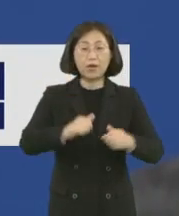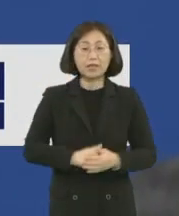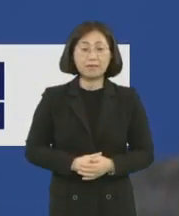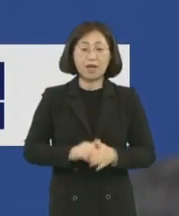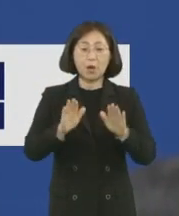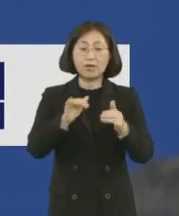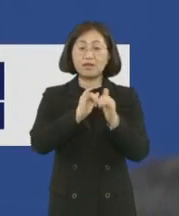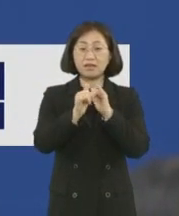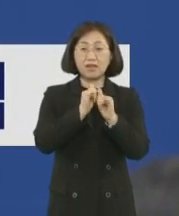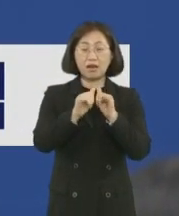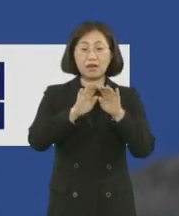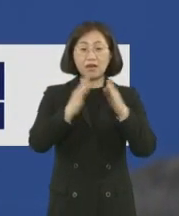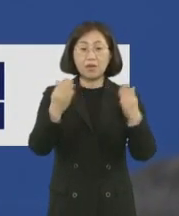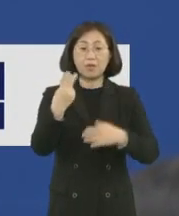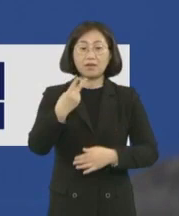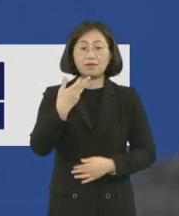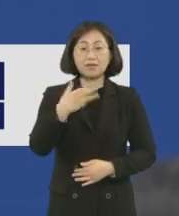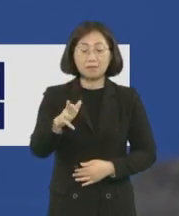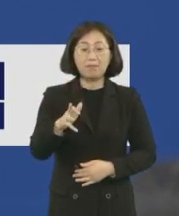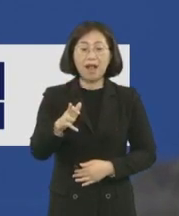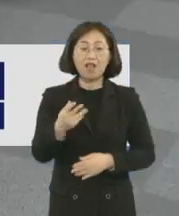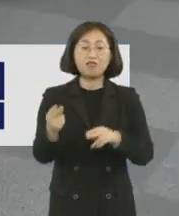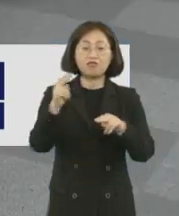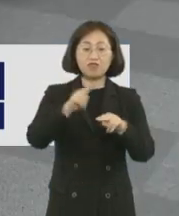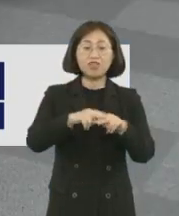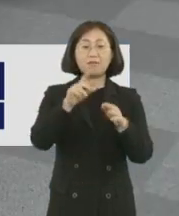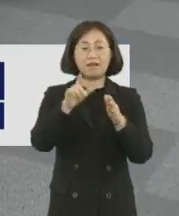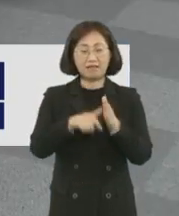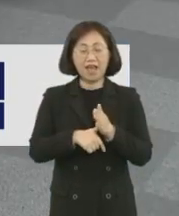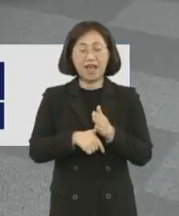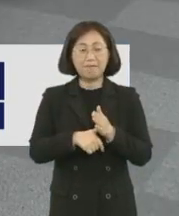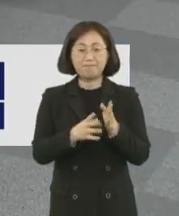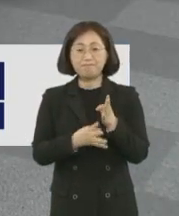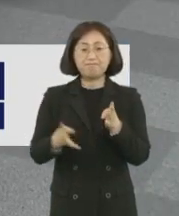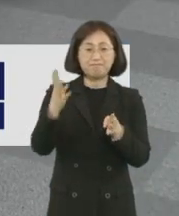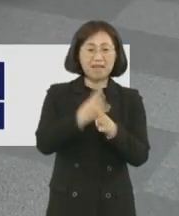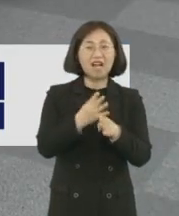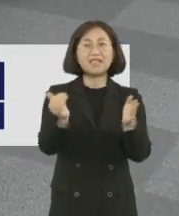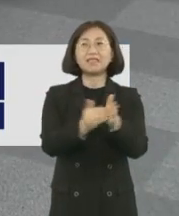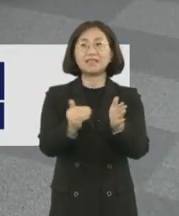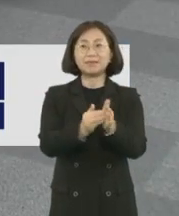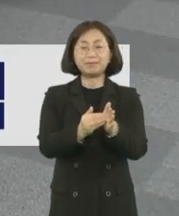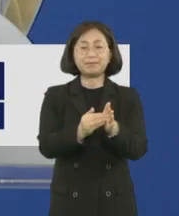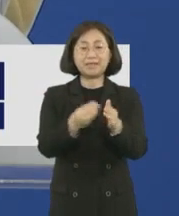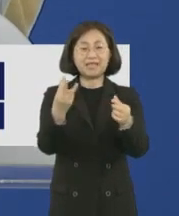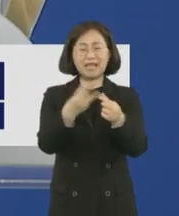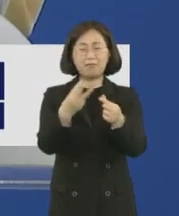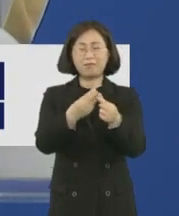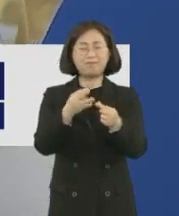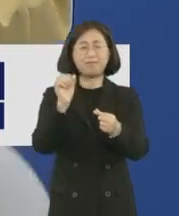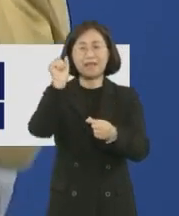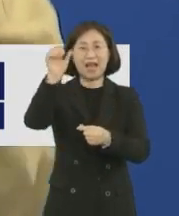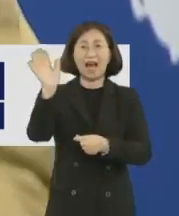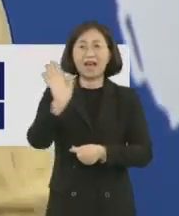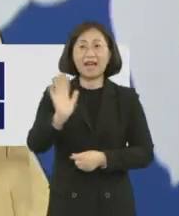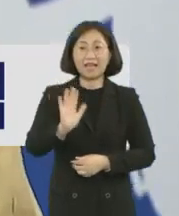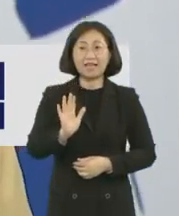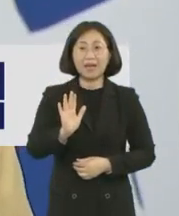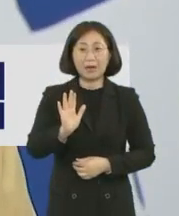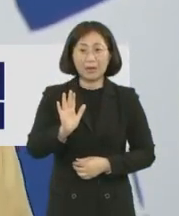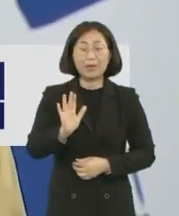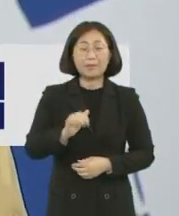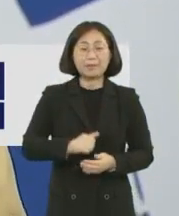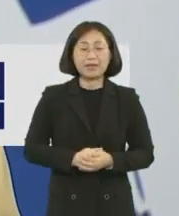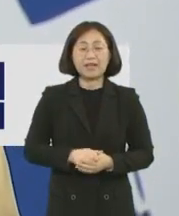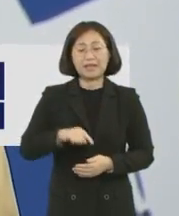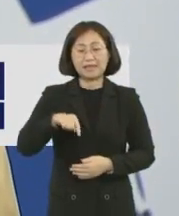기자회견을 열고 찐한 2018년 취임 당시부터 재선임 기만 마치 기로 마음먹었다 며 자신의 불출마 결정